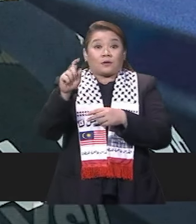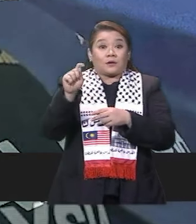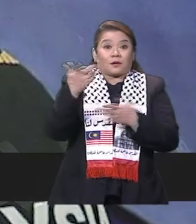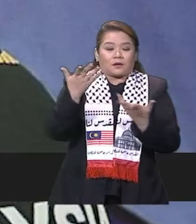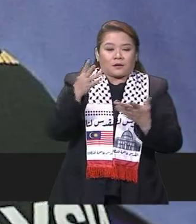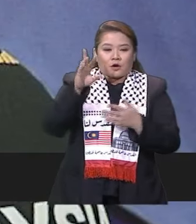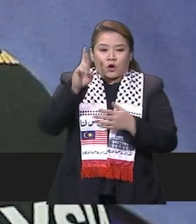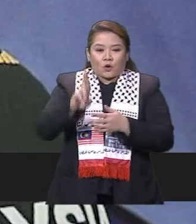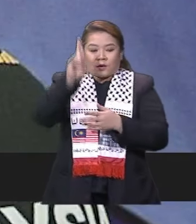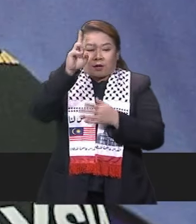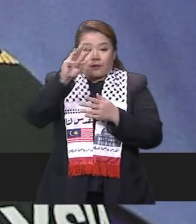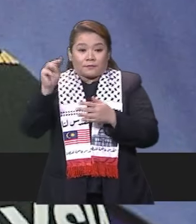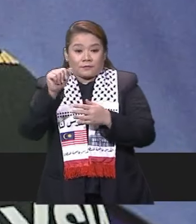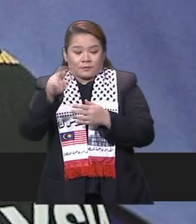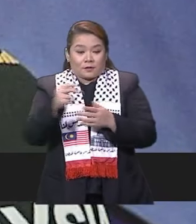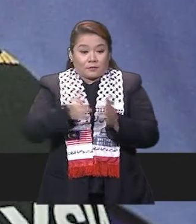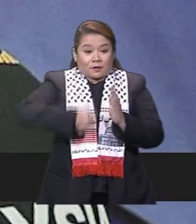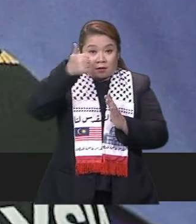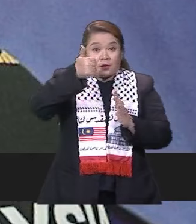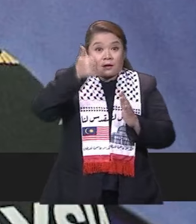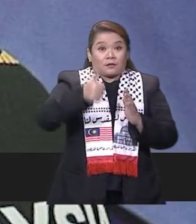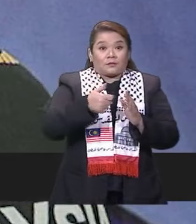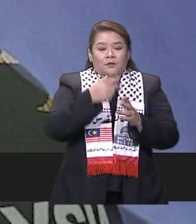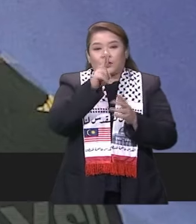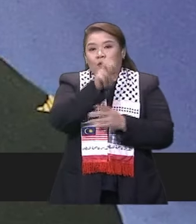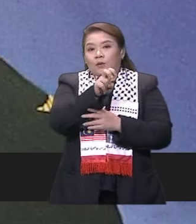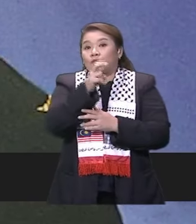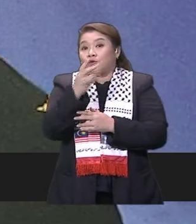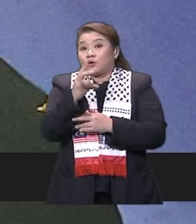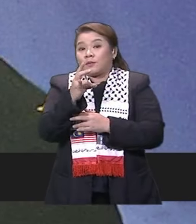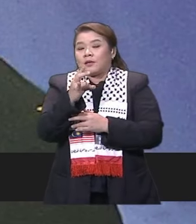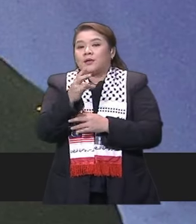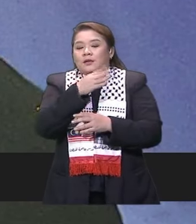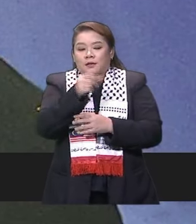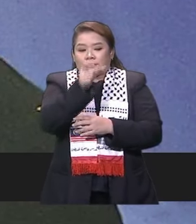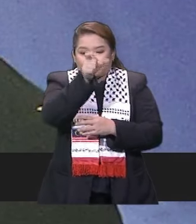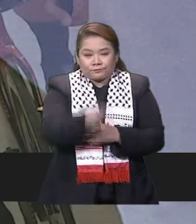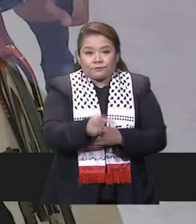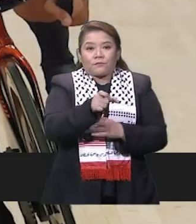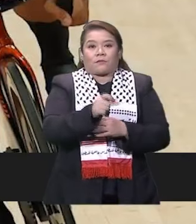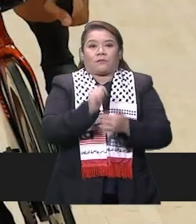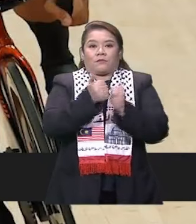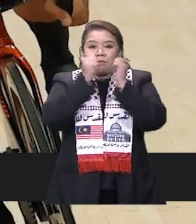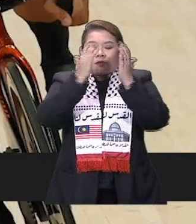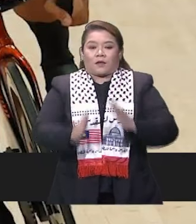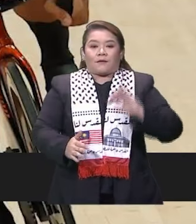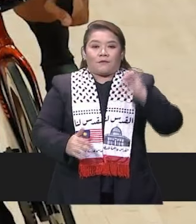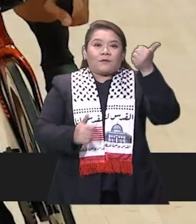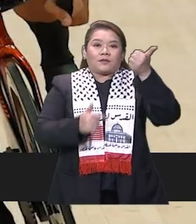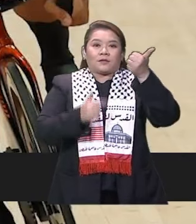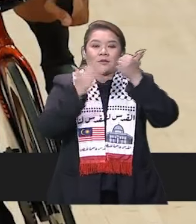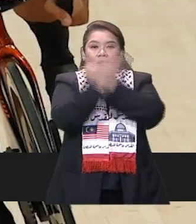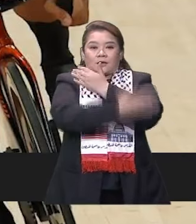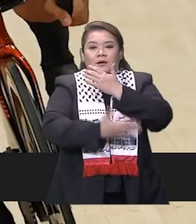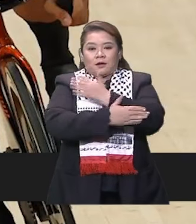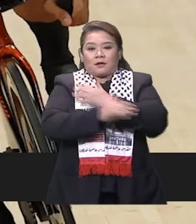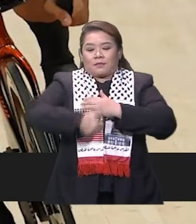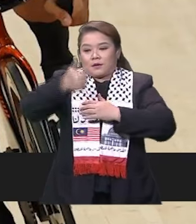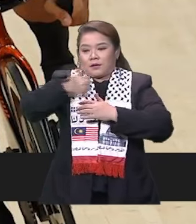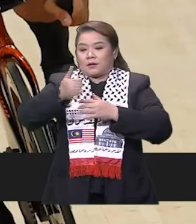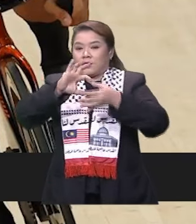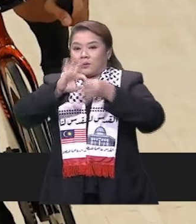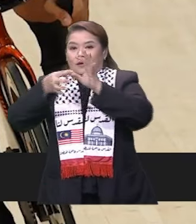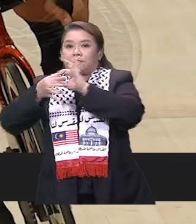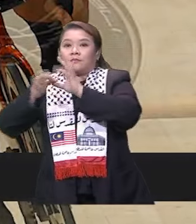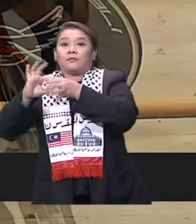setelah memenangi pingat emas Kirin pada Kejohanan Dunia 2017. Beliau juga adalah atlet negara pertama yang memenangi pingat di Sukan Olimpik